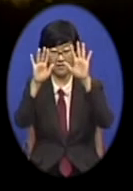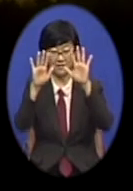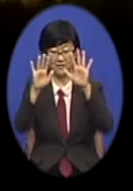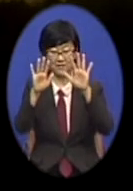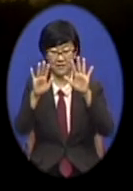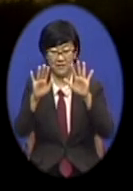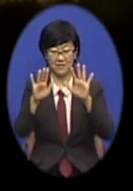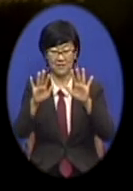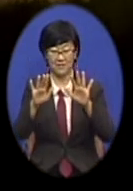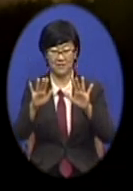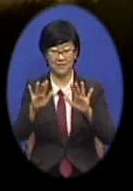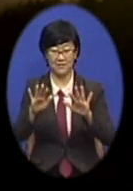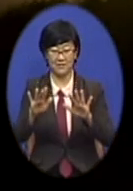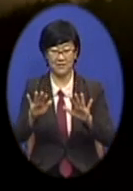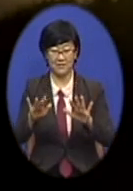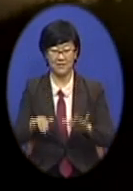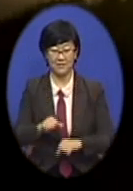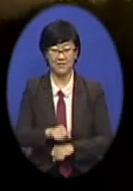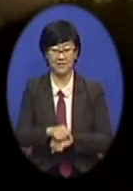오는 눈이